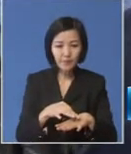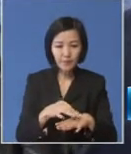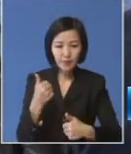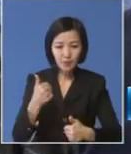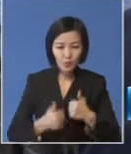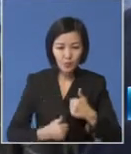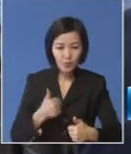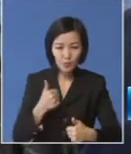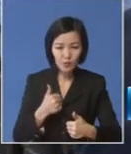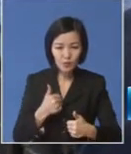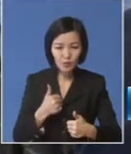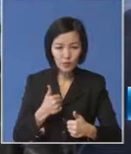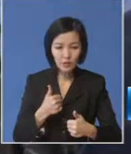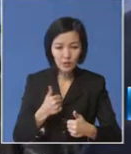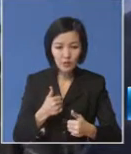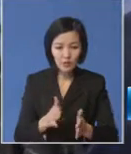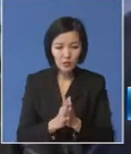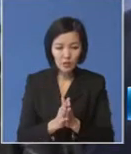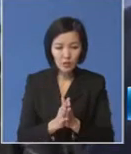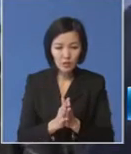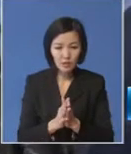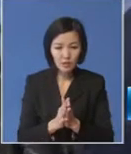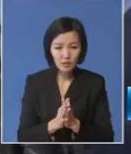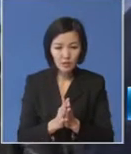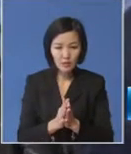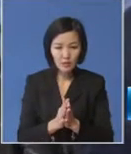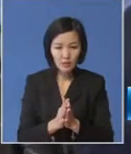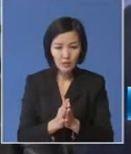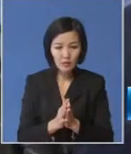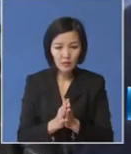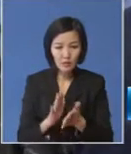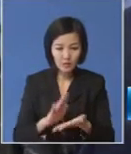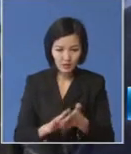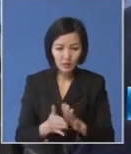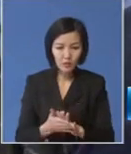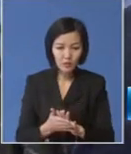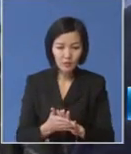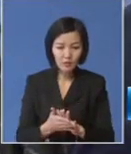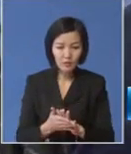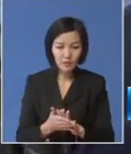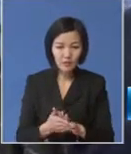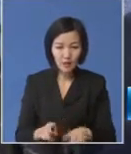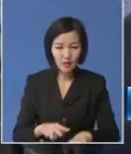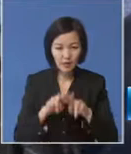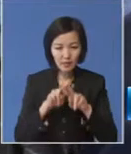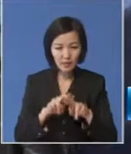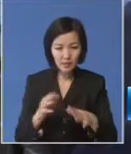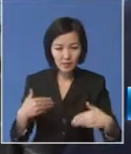конкурс өткізуге сұрайды. Енді сөйлесеміз Астанада